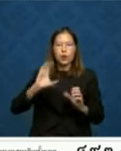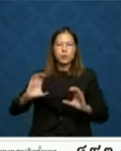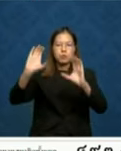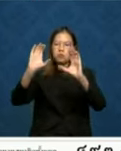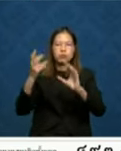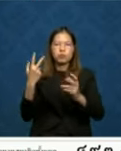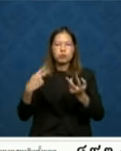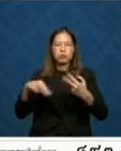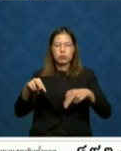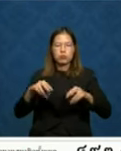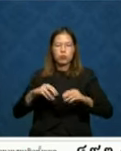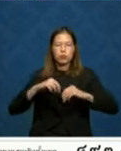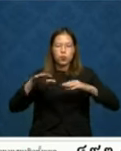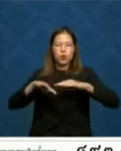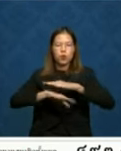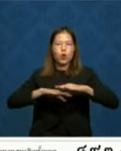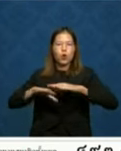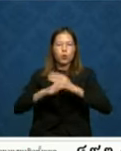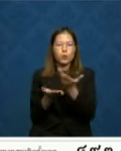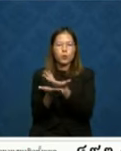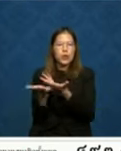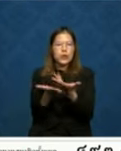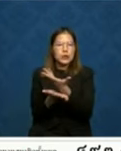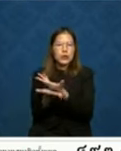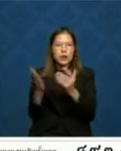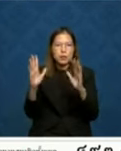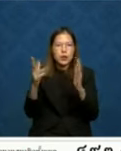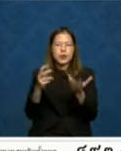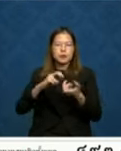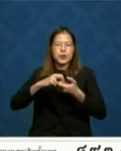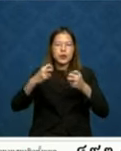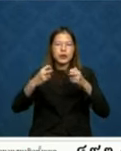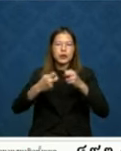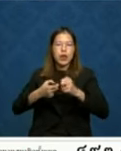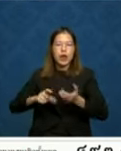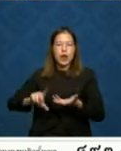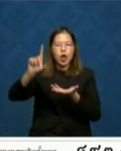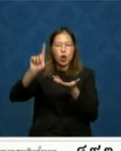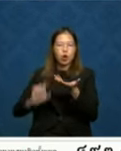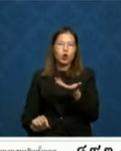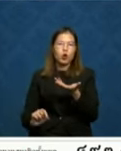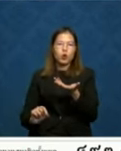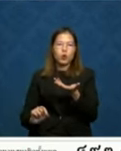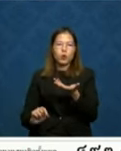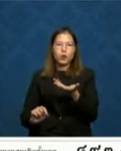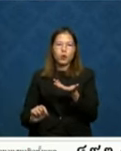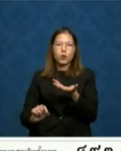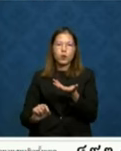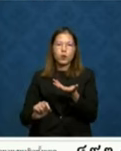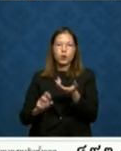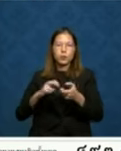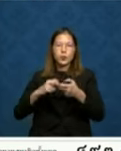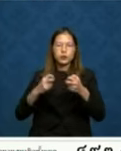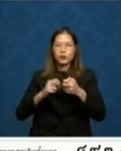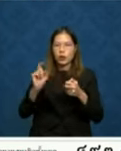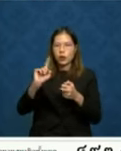ฐไม่มีการแชร์ข้อมูลหรือปรึกษาหารือกันครับมันจึงเกิดปัญหารายได้รัฐลดลงด้วยผมเห็นว่าปัญห